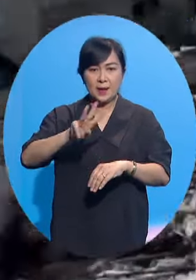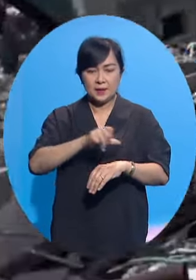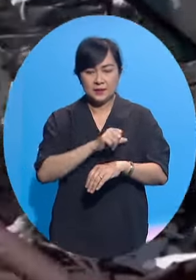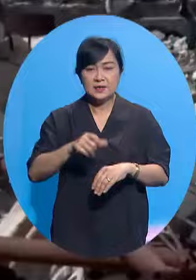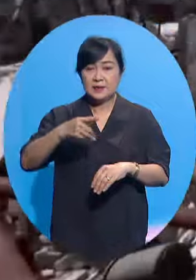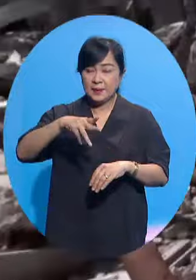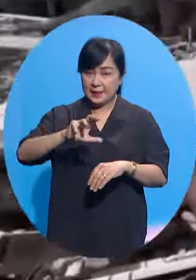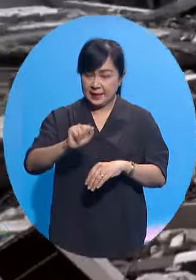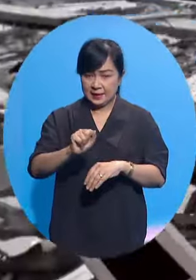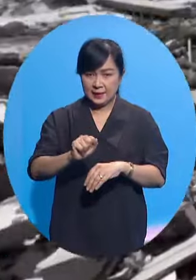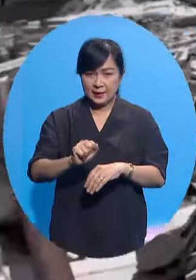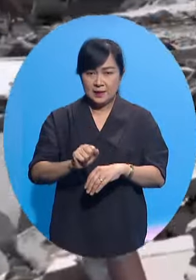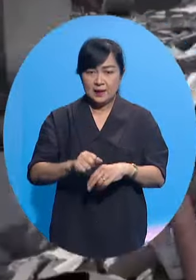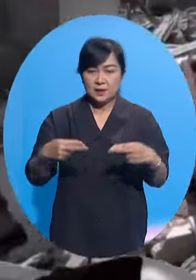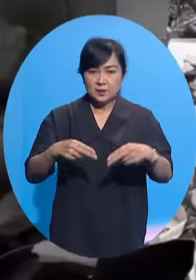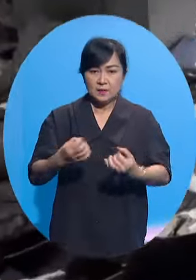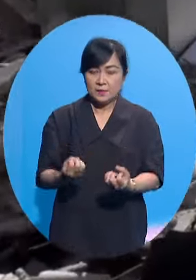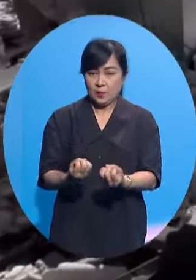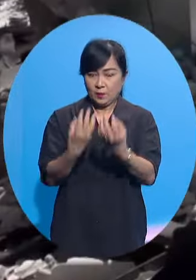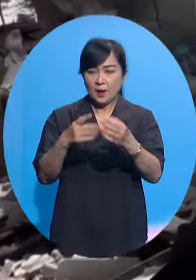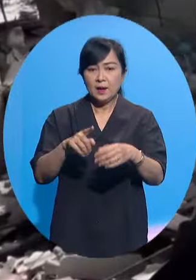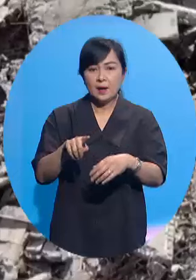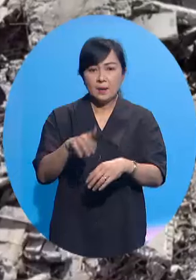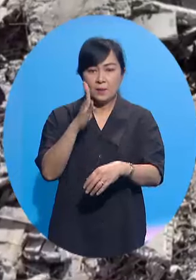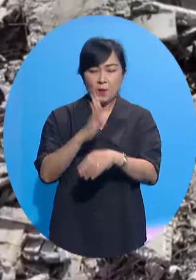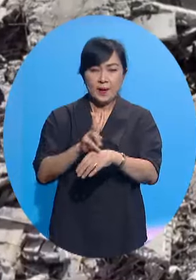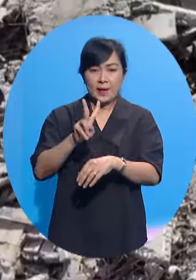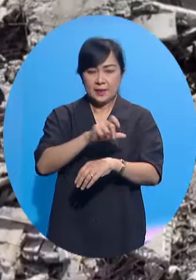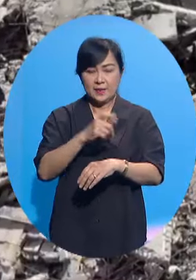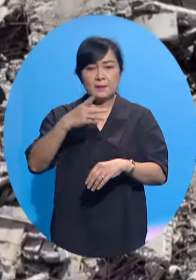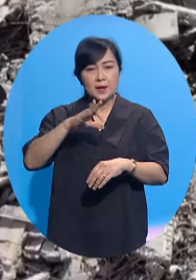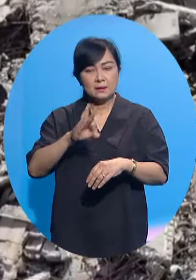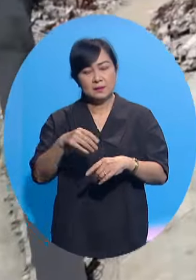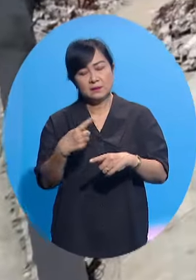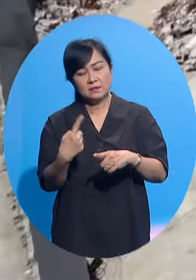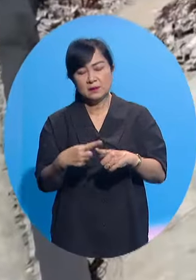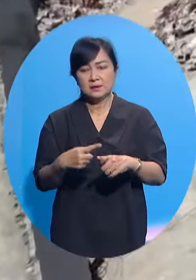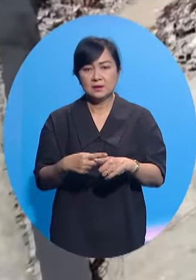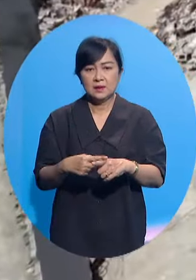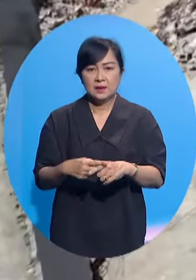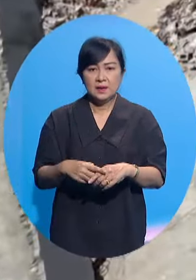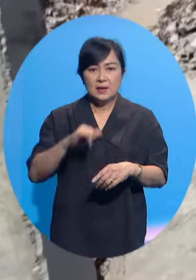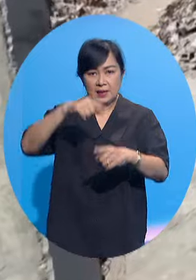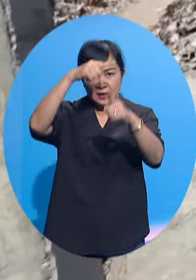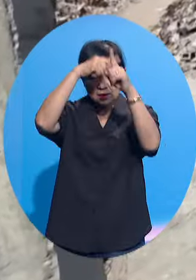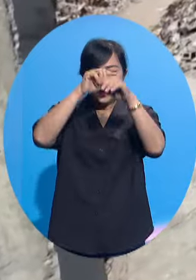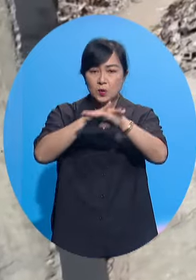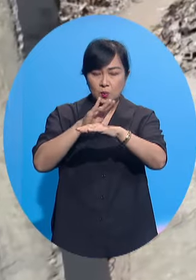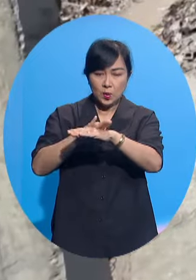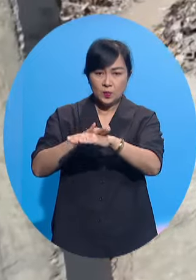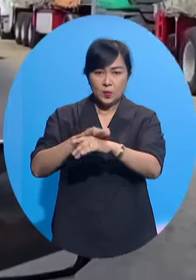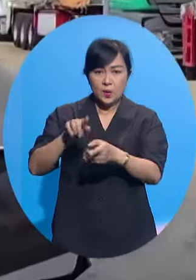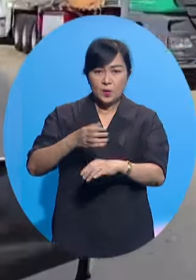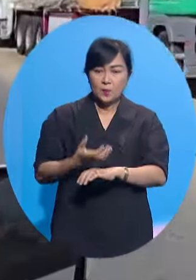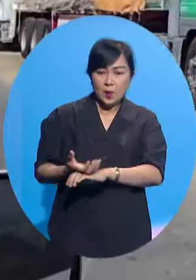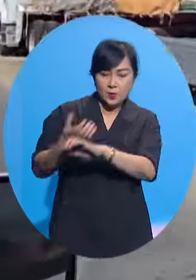jabal tính từ khi chiến sự bùng phát đã có hơn 42.000 Người Palestine tử vong giới chức y tế đã kêu gọi vận chuyển